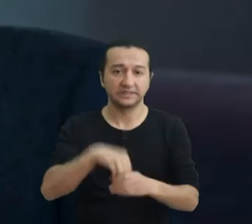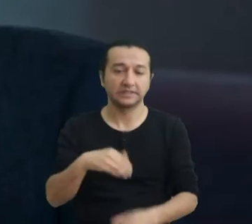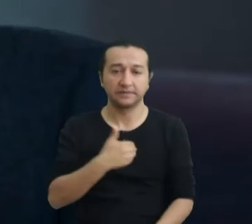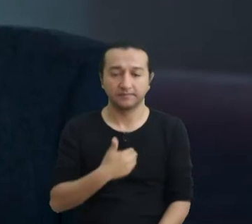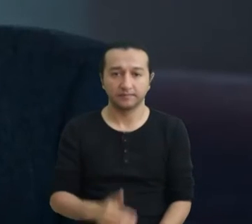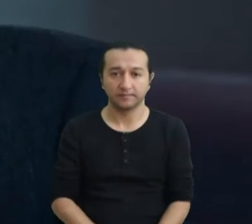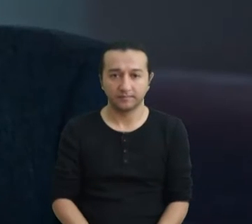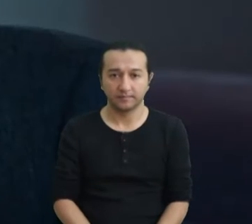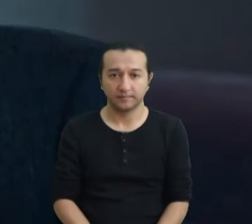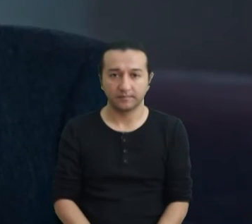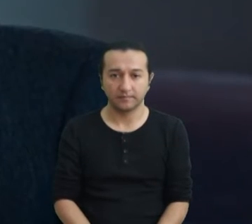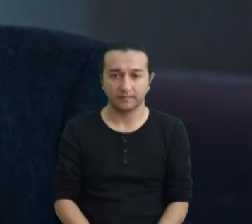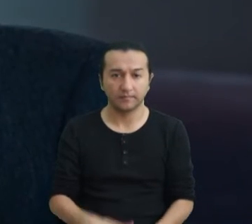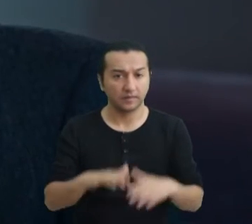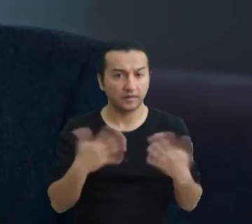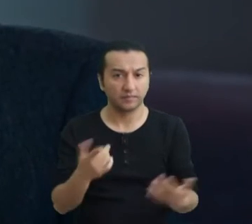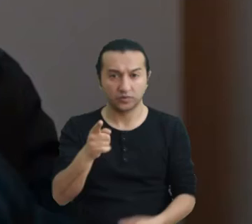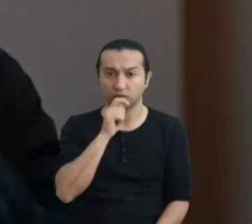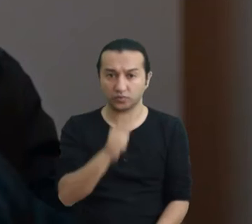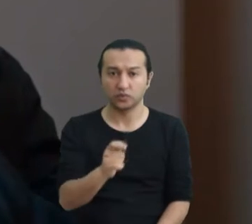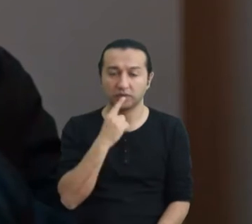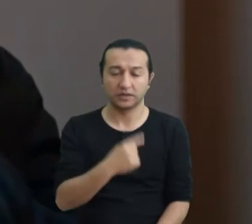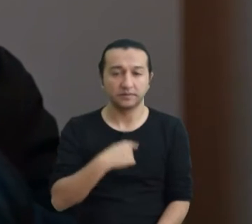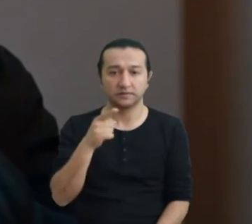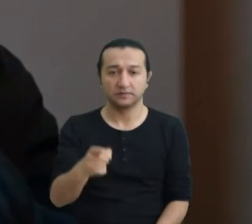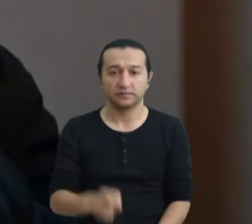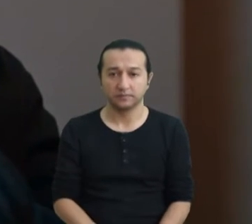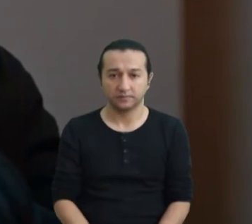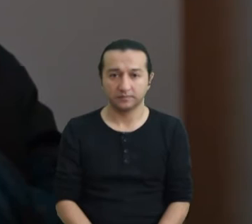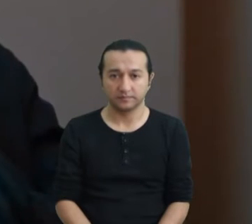ortasındayım. Ama söz vermiştin.